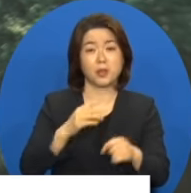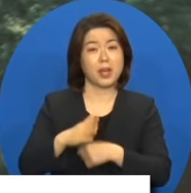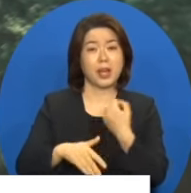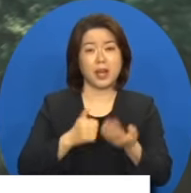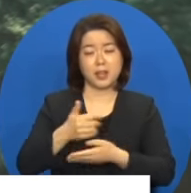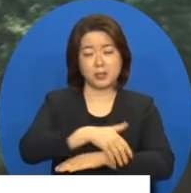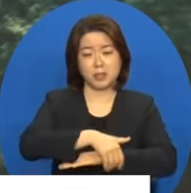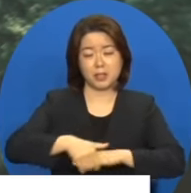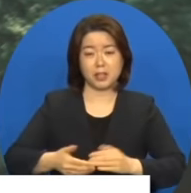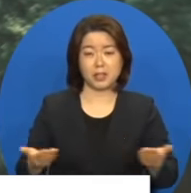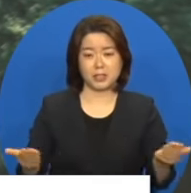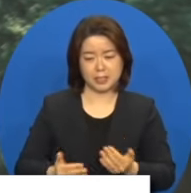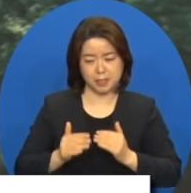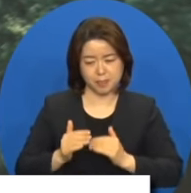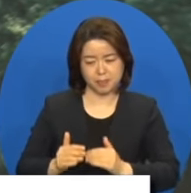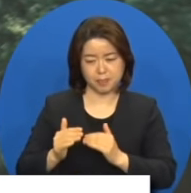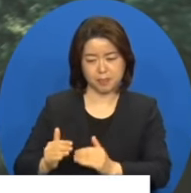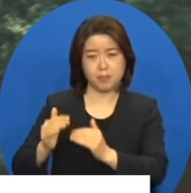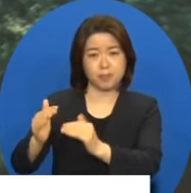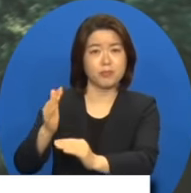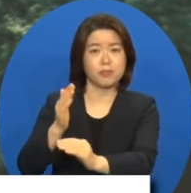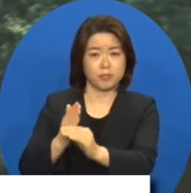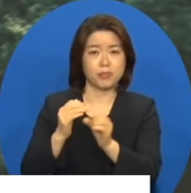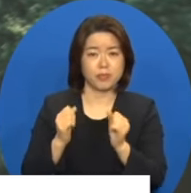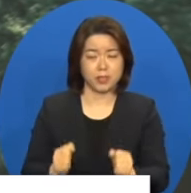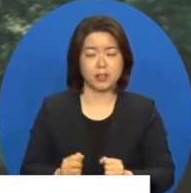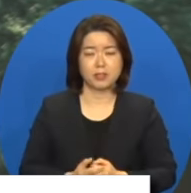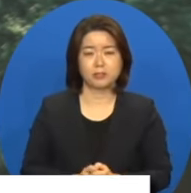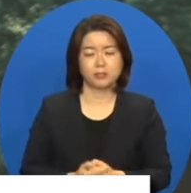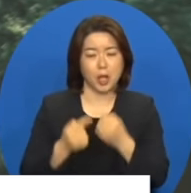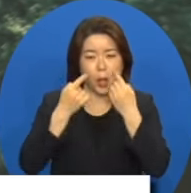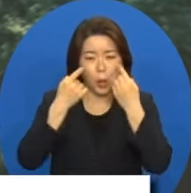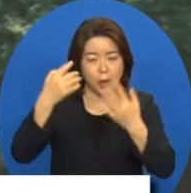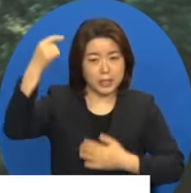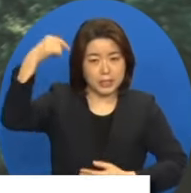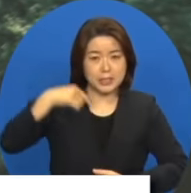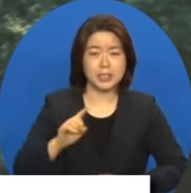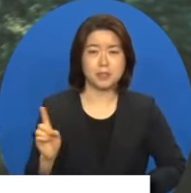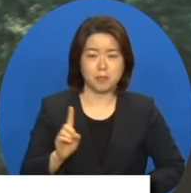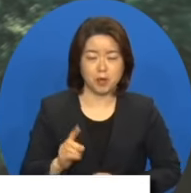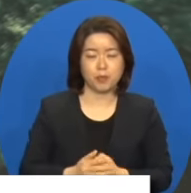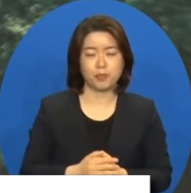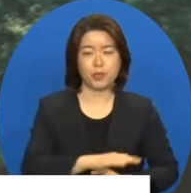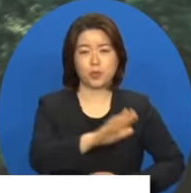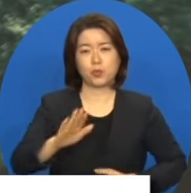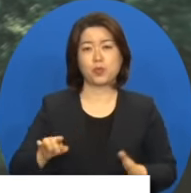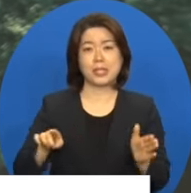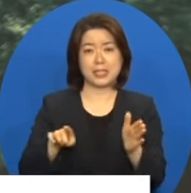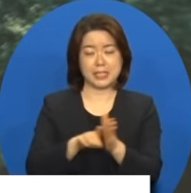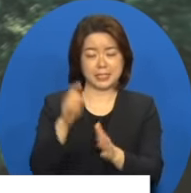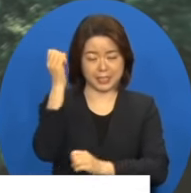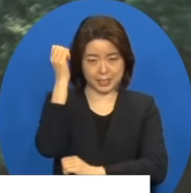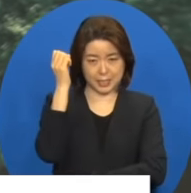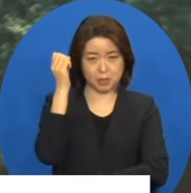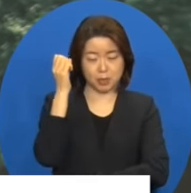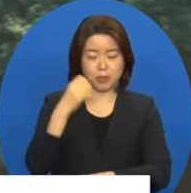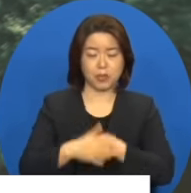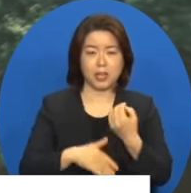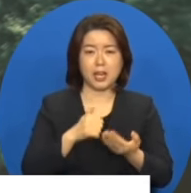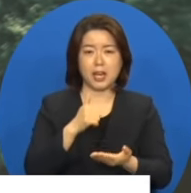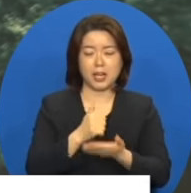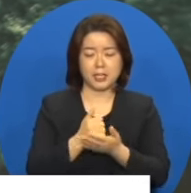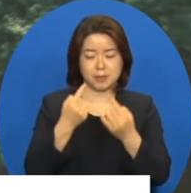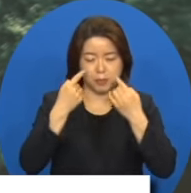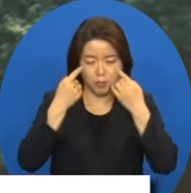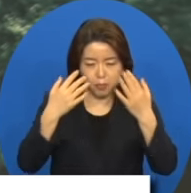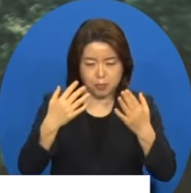진행하고 계십니다. 뚜렷하게 느껴지는 것은 우리의 신앙의 기본을 하나님이 분명히 다잡으시는